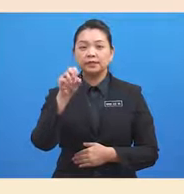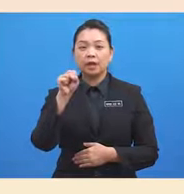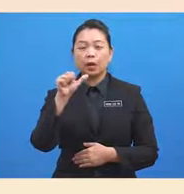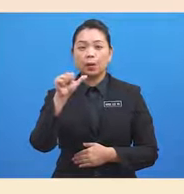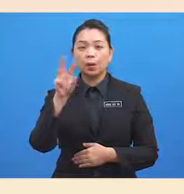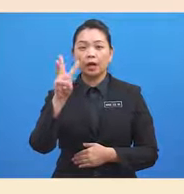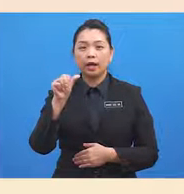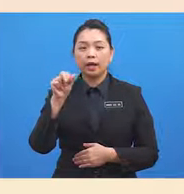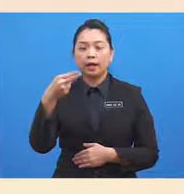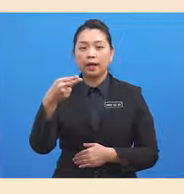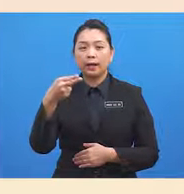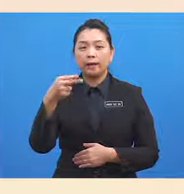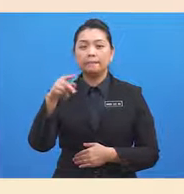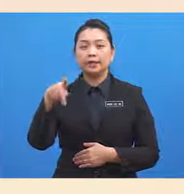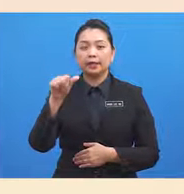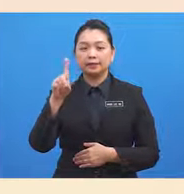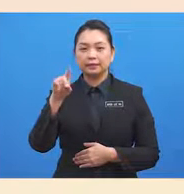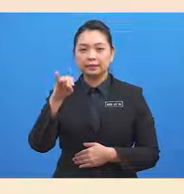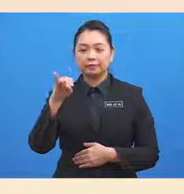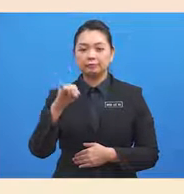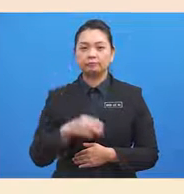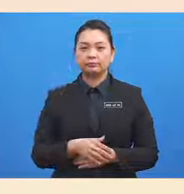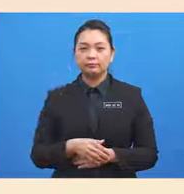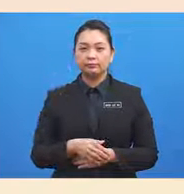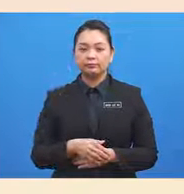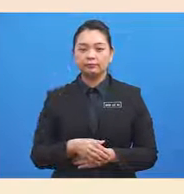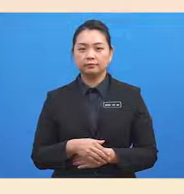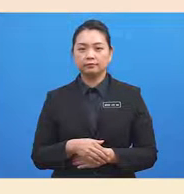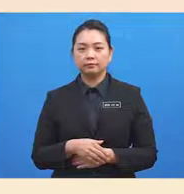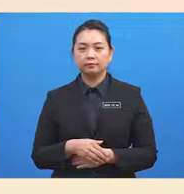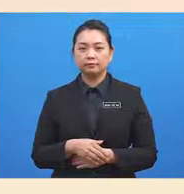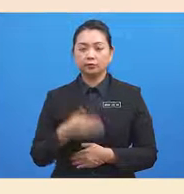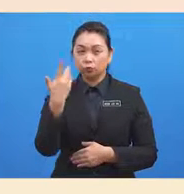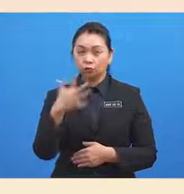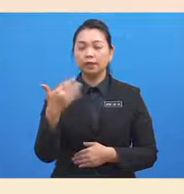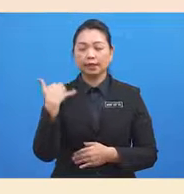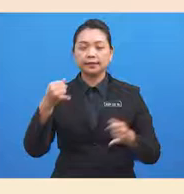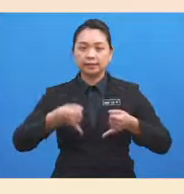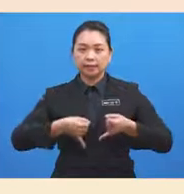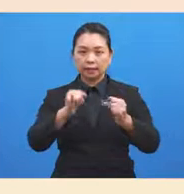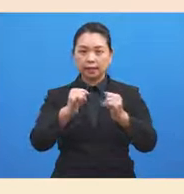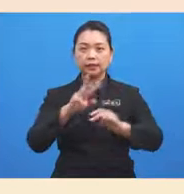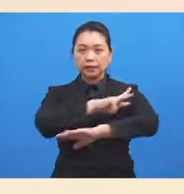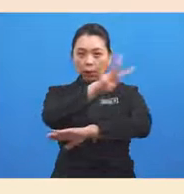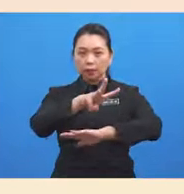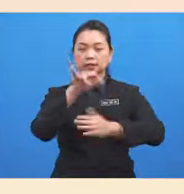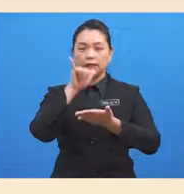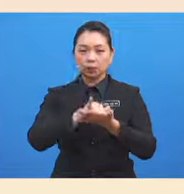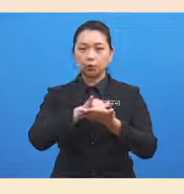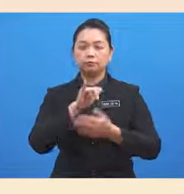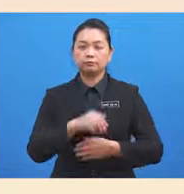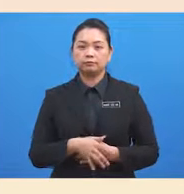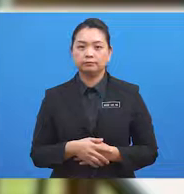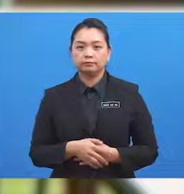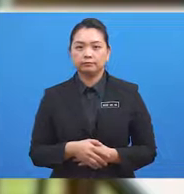mewujudkan pembinaan jalan raya bagi kemudahan pertanian di kawasan tersebut.